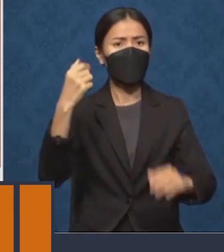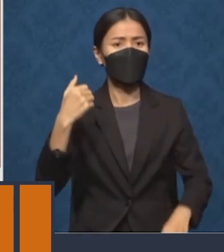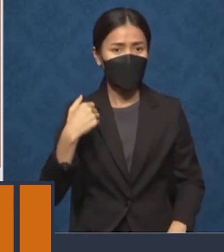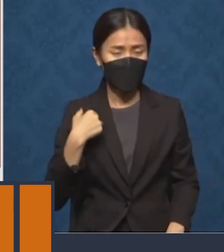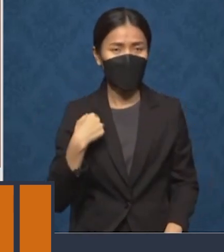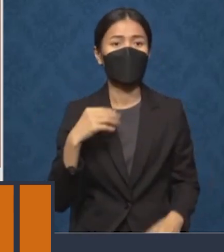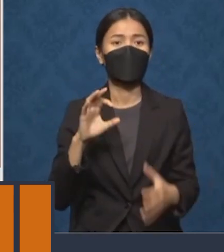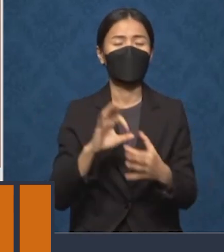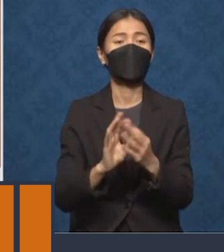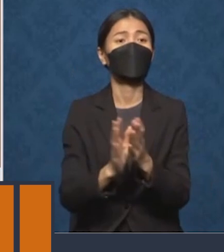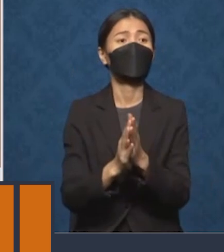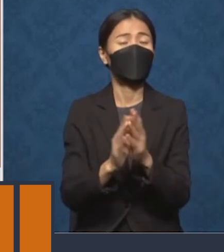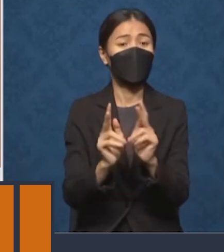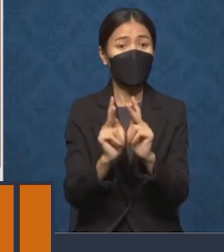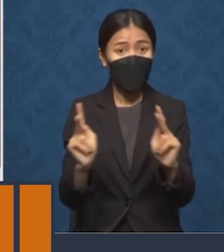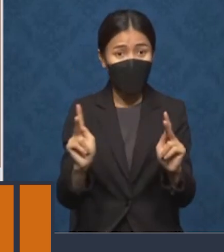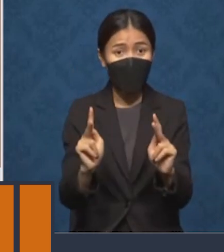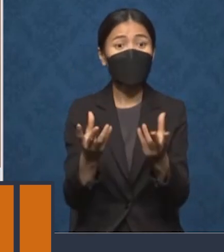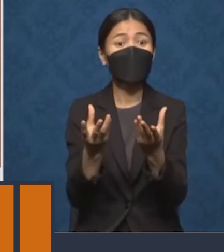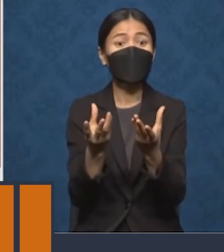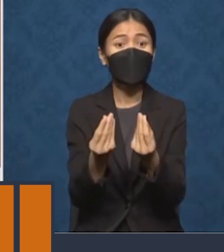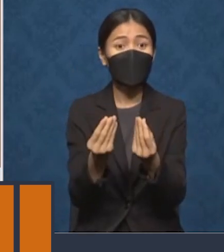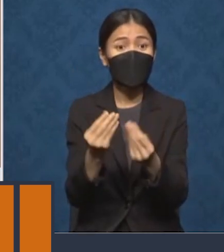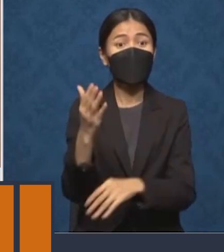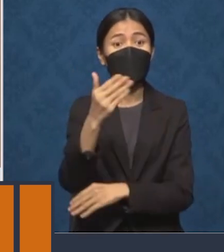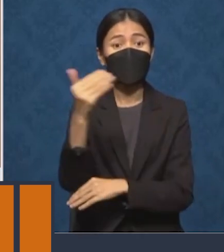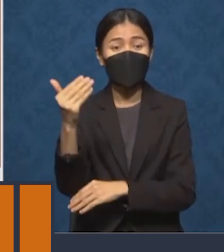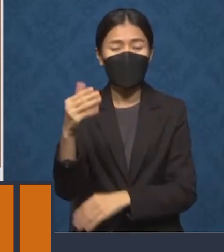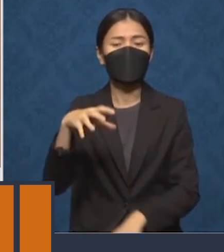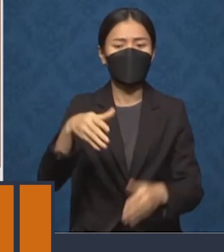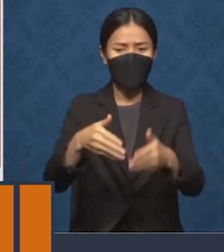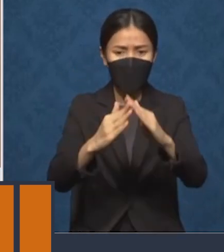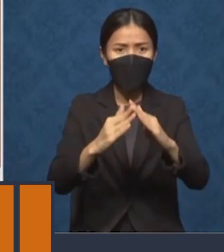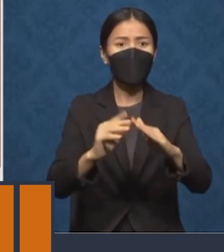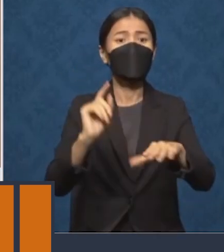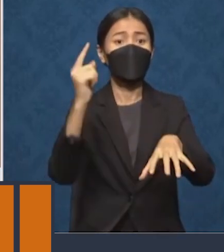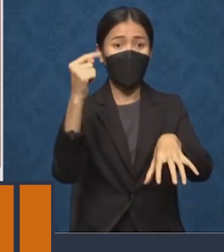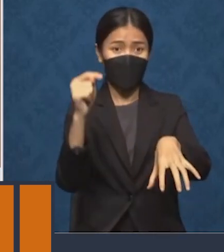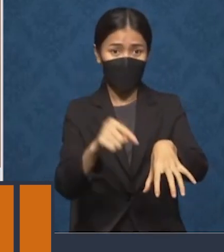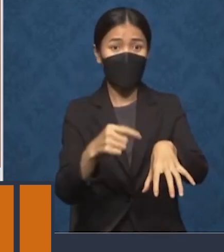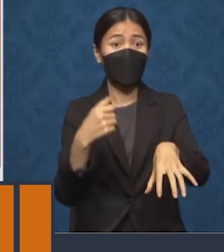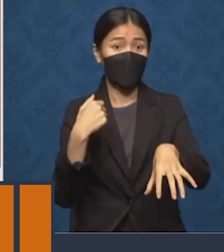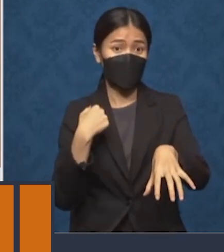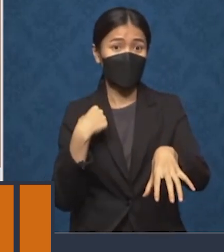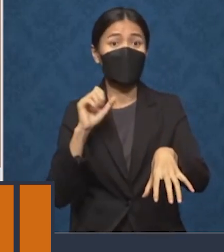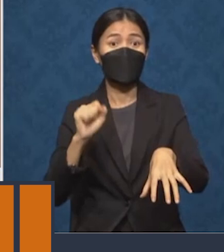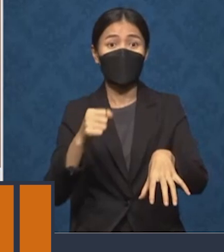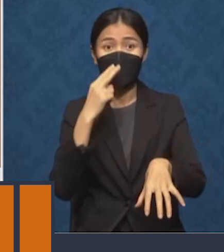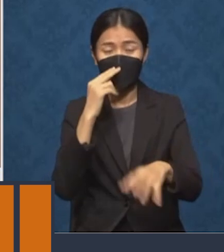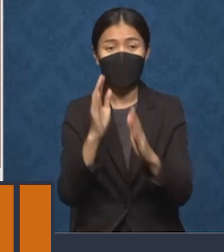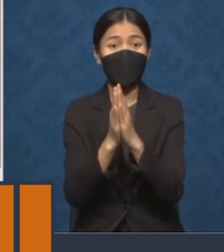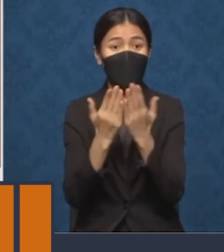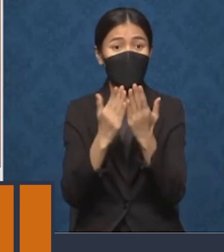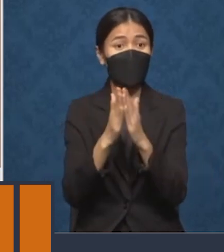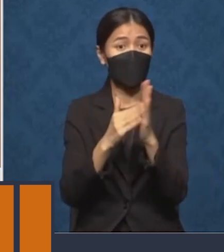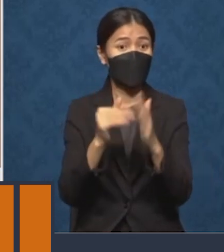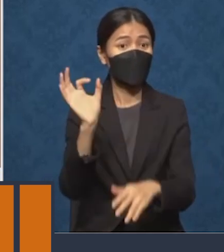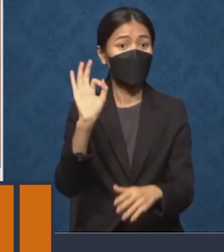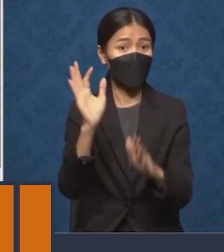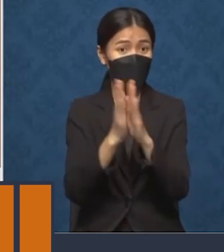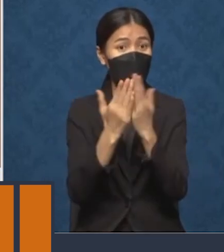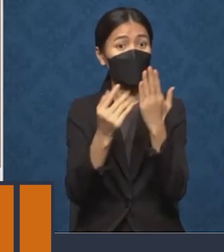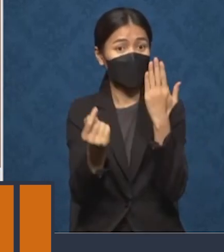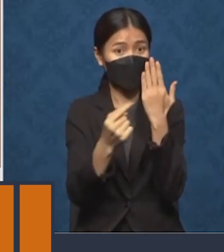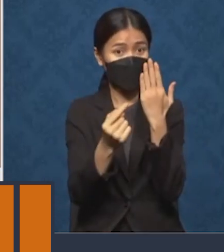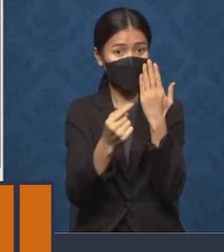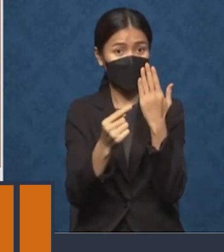าติหรือแม้ว่าจะเป็นเพียงแค่การโยกย้ายเปลี่ยนแปลงงบประมาณนะคะถ้าท่านดูในเล่มสีฟ้าเล่มนี้นะคะ